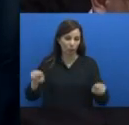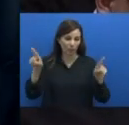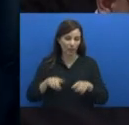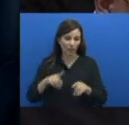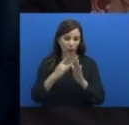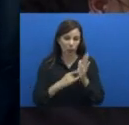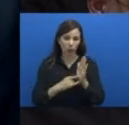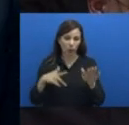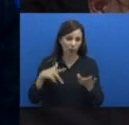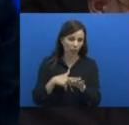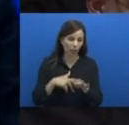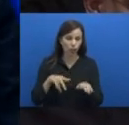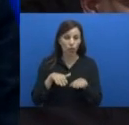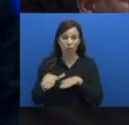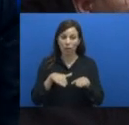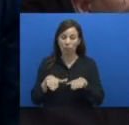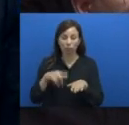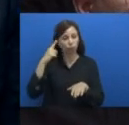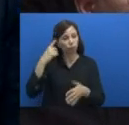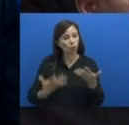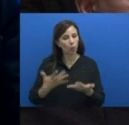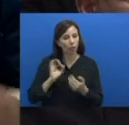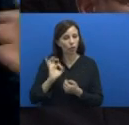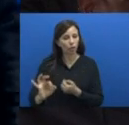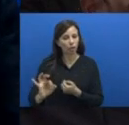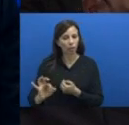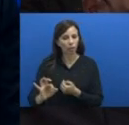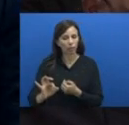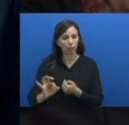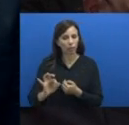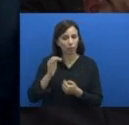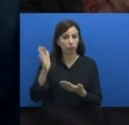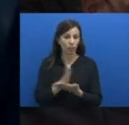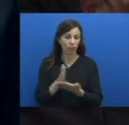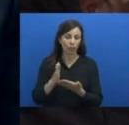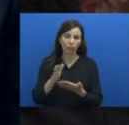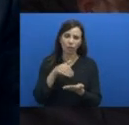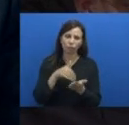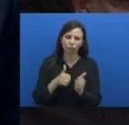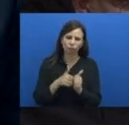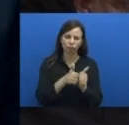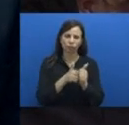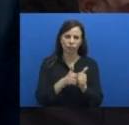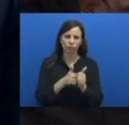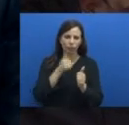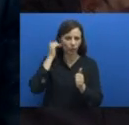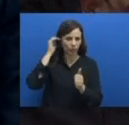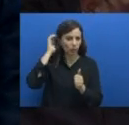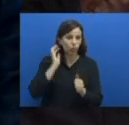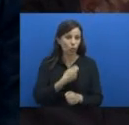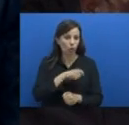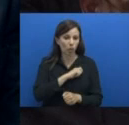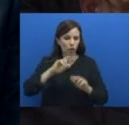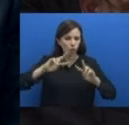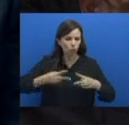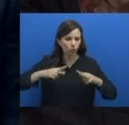للقيام بتغيير في بعض القوانين التي ترجع لصلاحيات المحكمة العدل العليا. وأقول